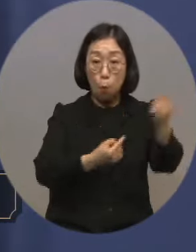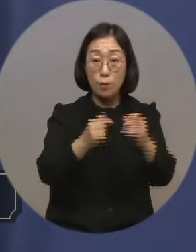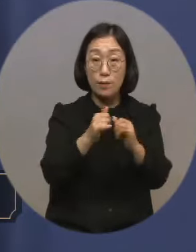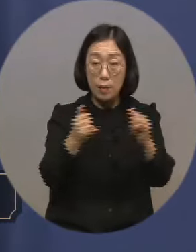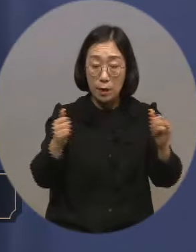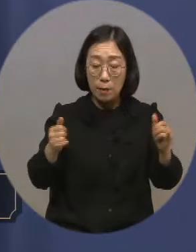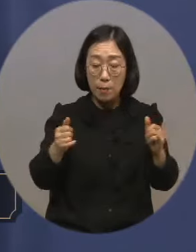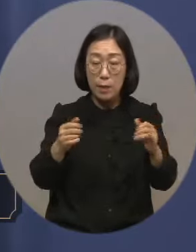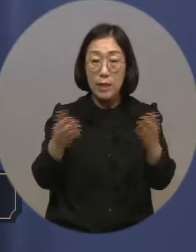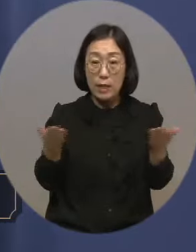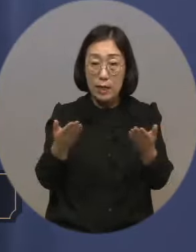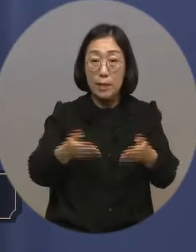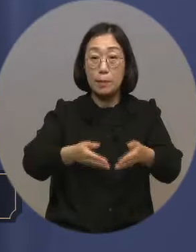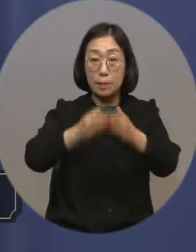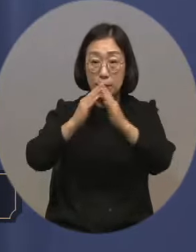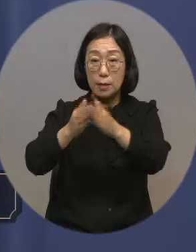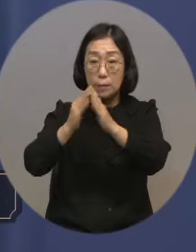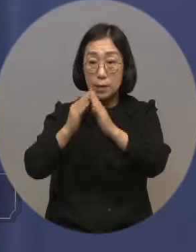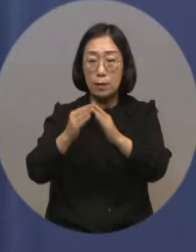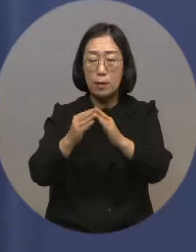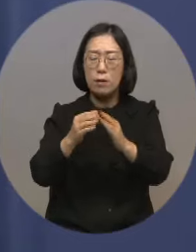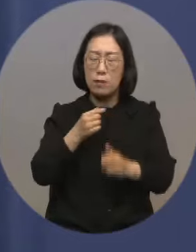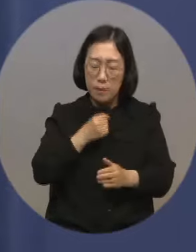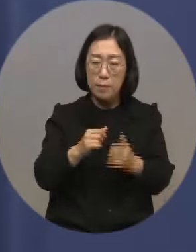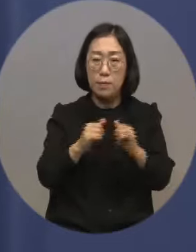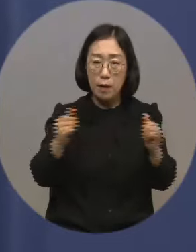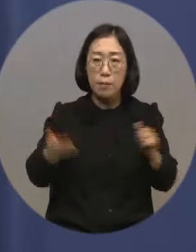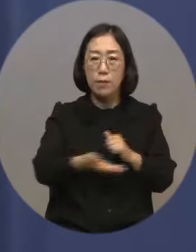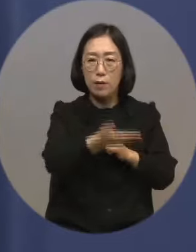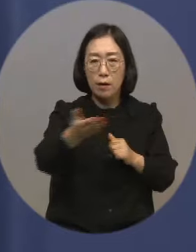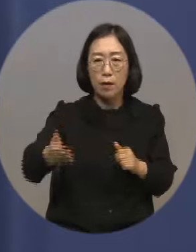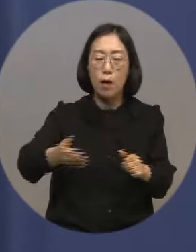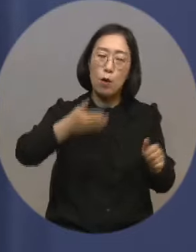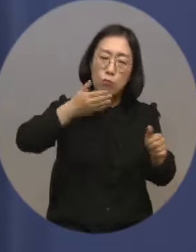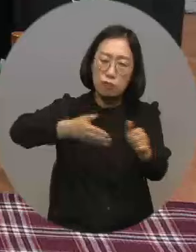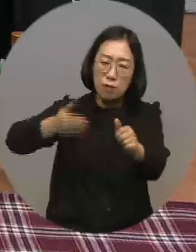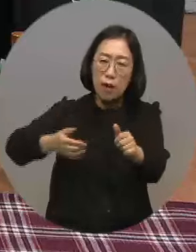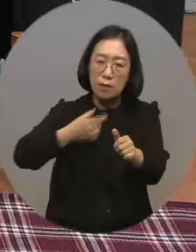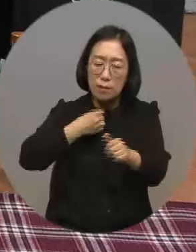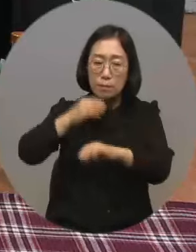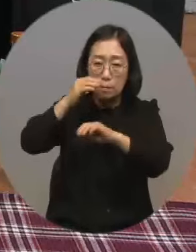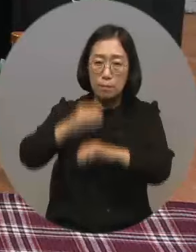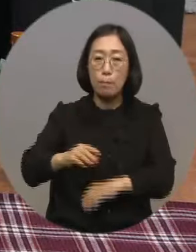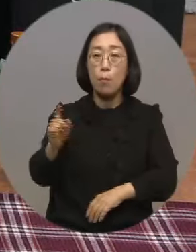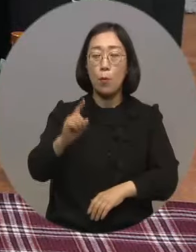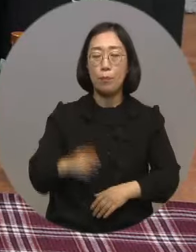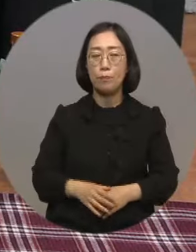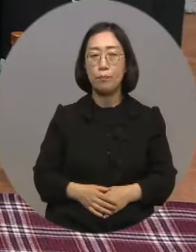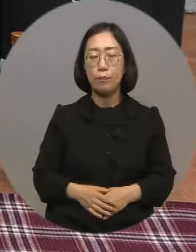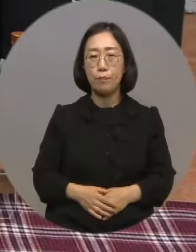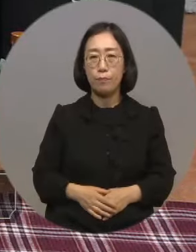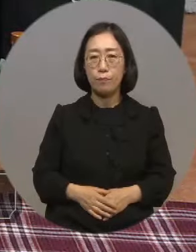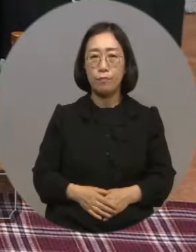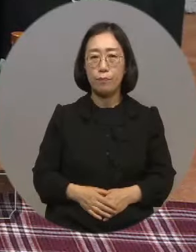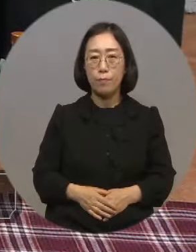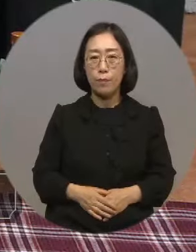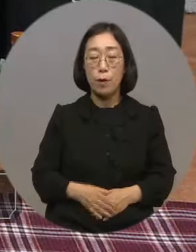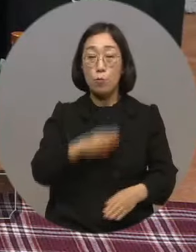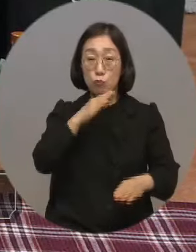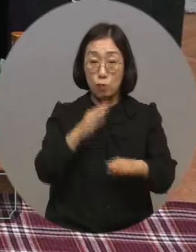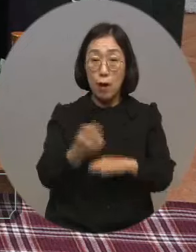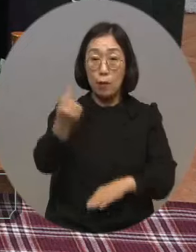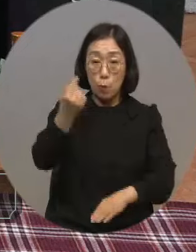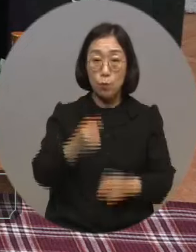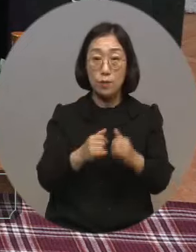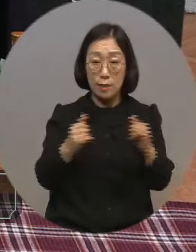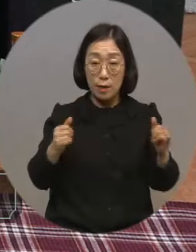이 영상을 보면 더 많아질 것 같아요. 뭐 좀 당부하고 싶은 말씀이 있다면요. 일단 저는 탈북민들이